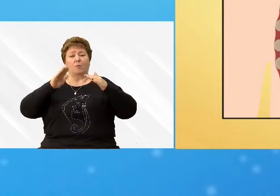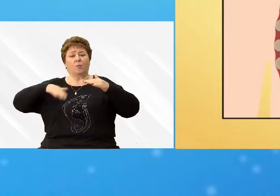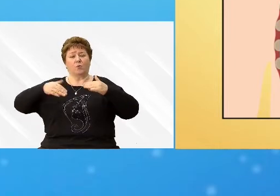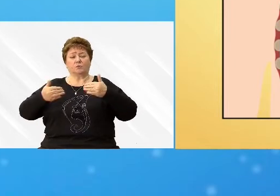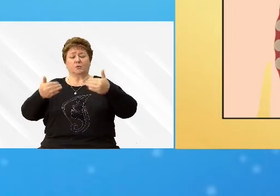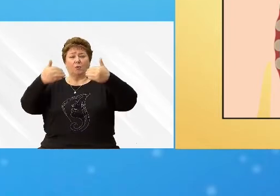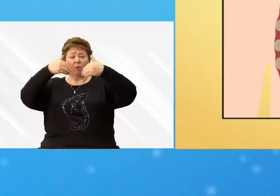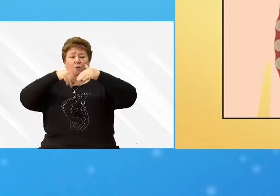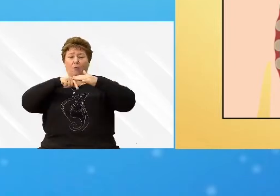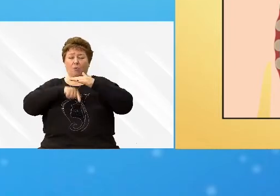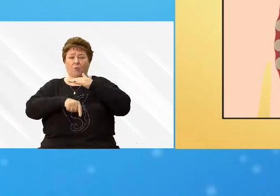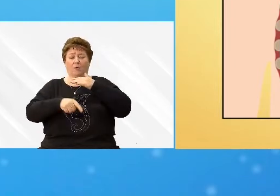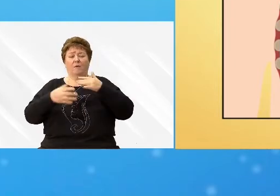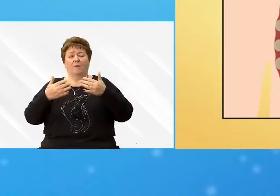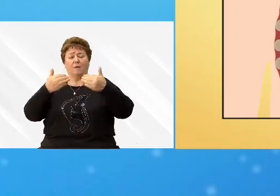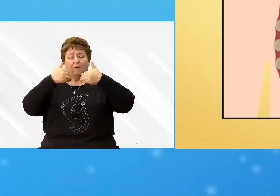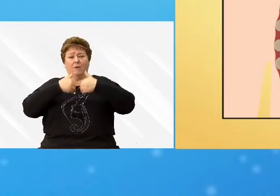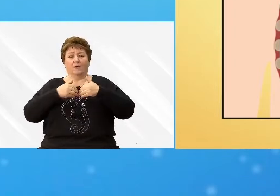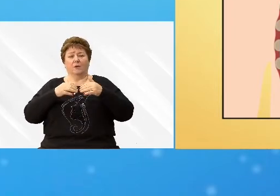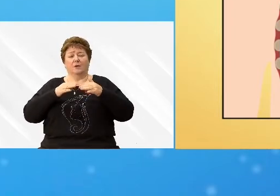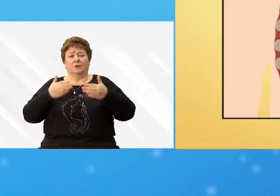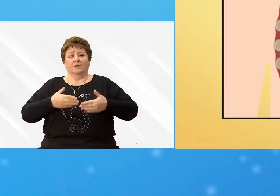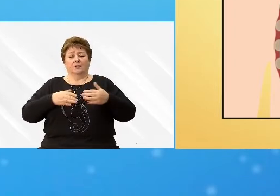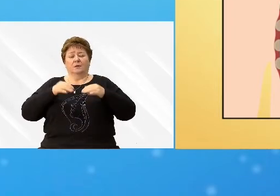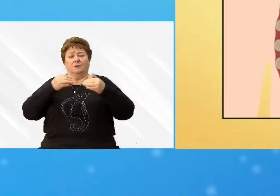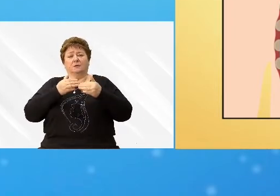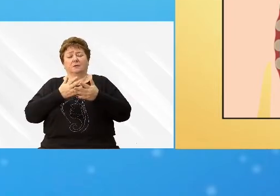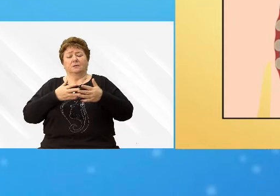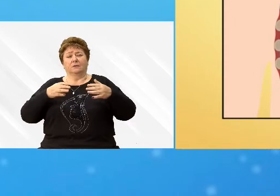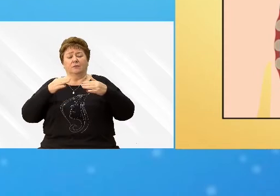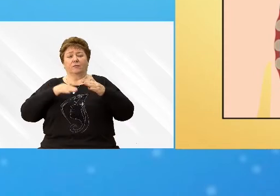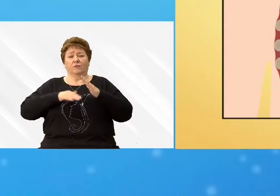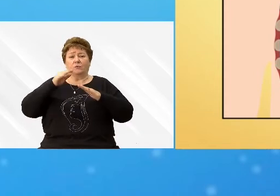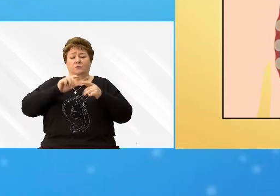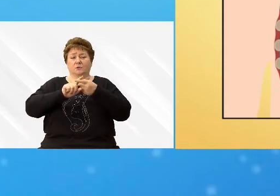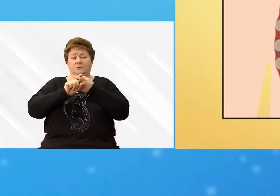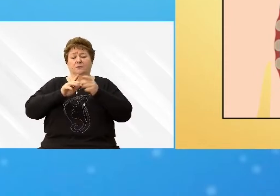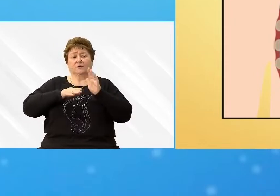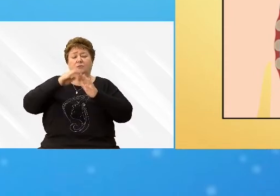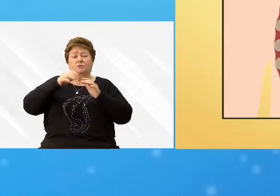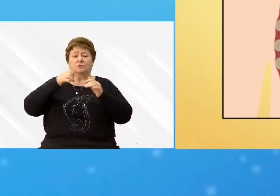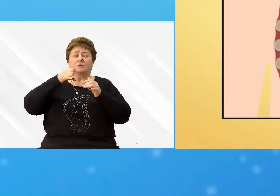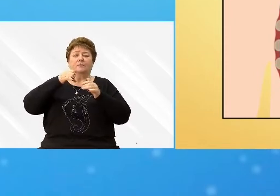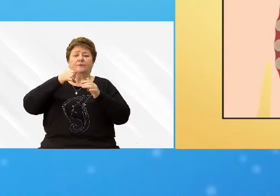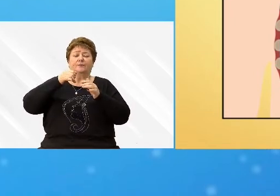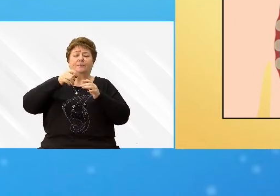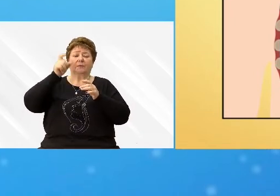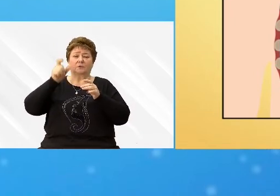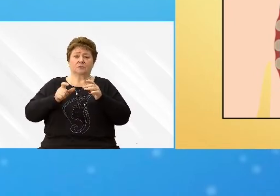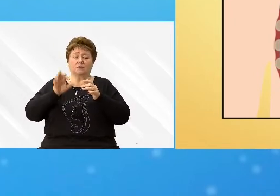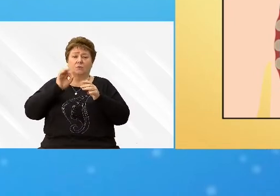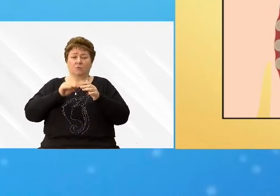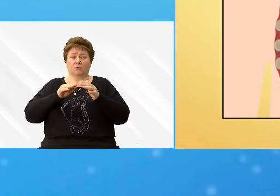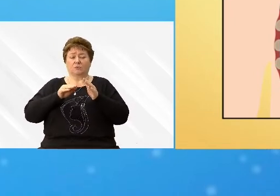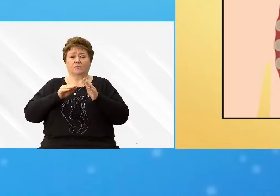вдоха жизненная емкость зависит от возраста пола роста человека а также от